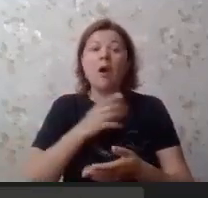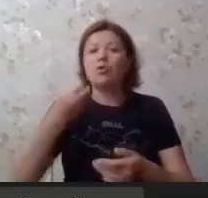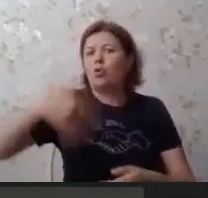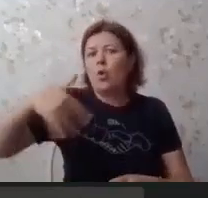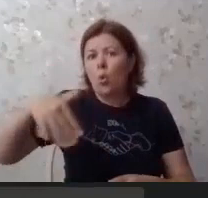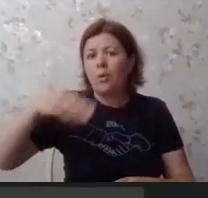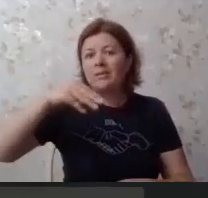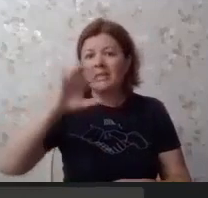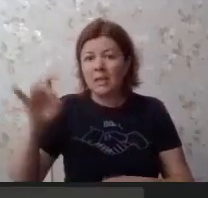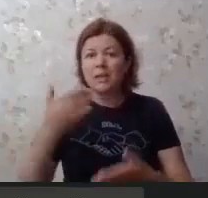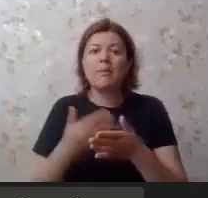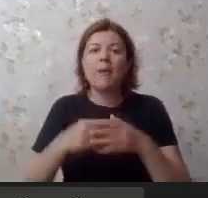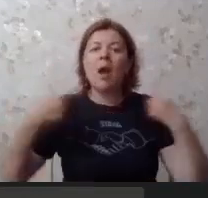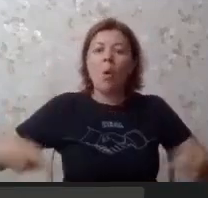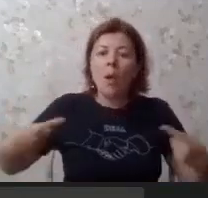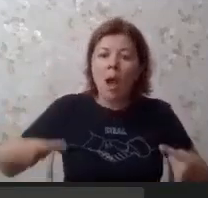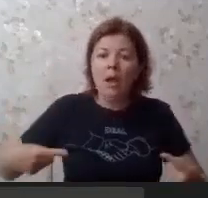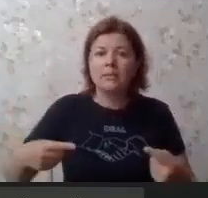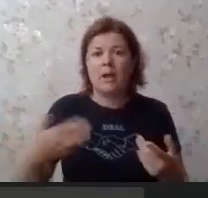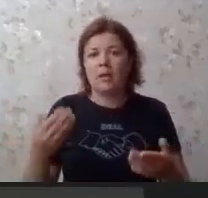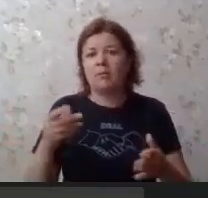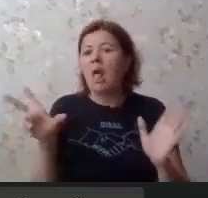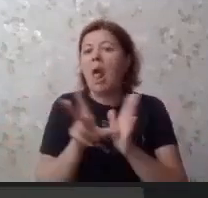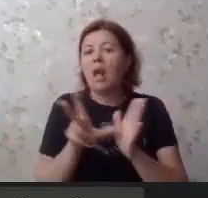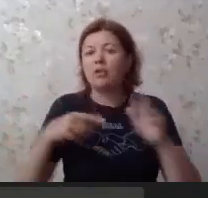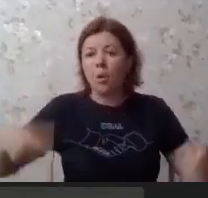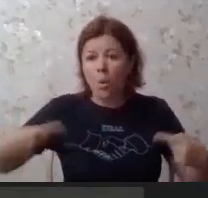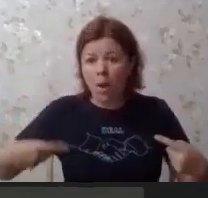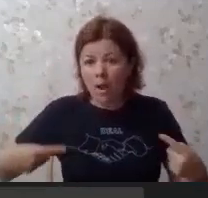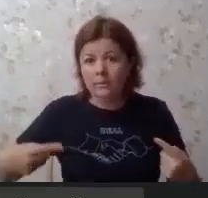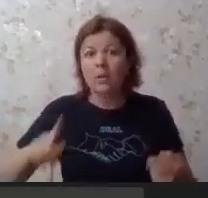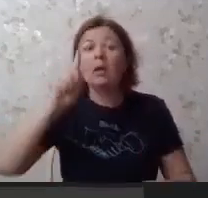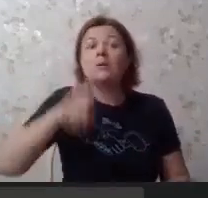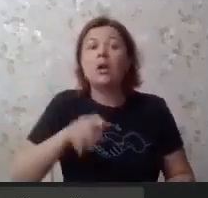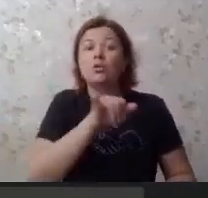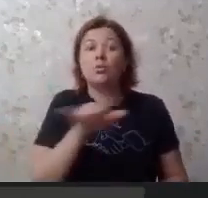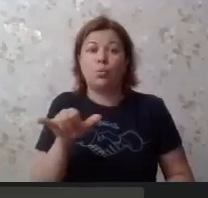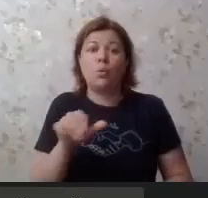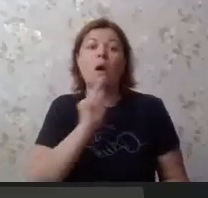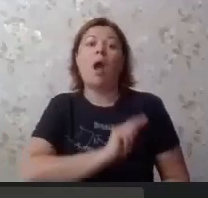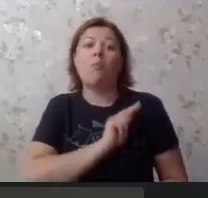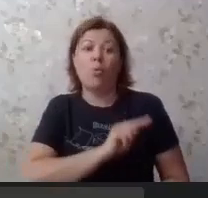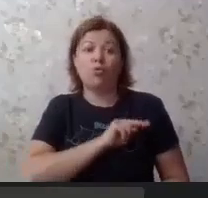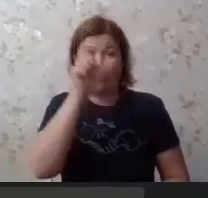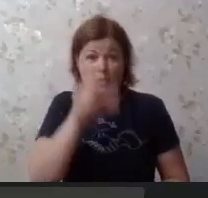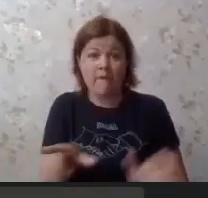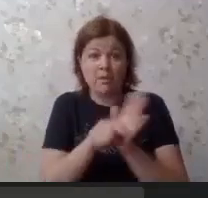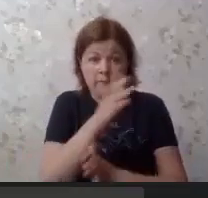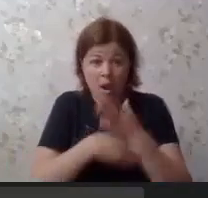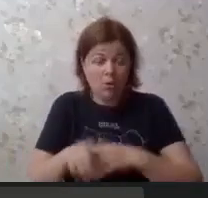коляска или электрическая коляска, то, ну, здесь даже у работающего инвалида может не быть достаточно